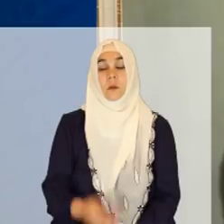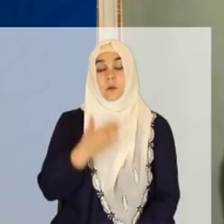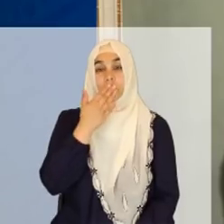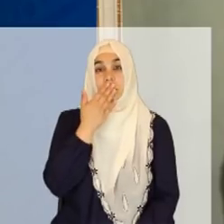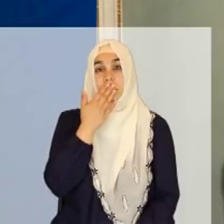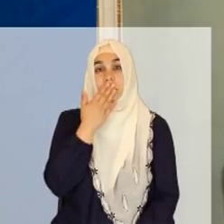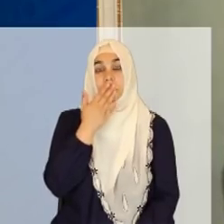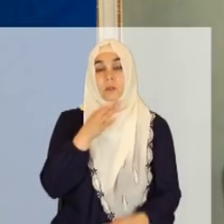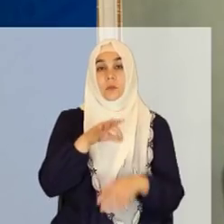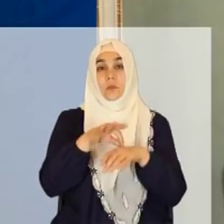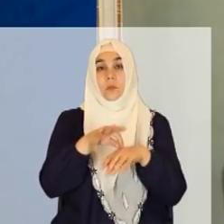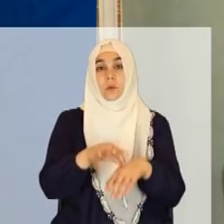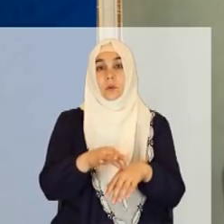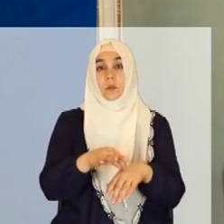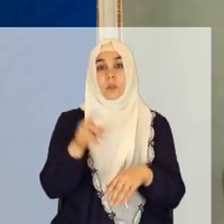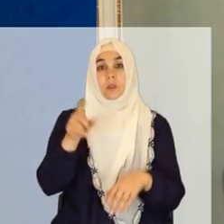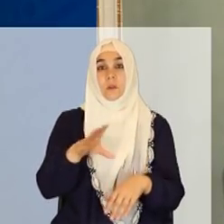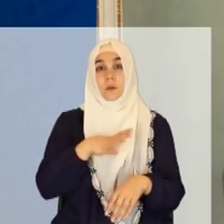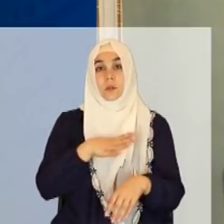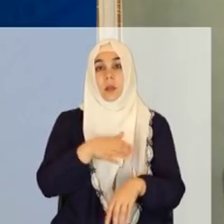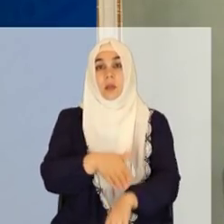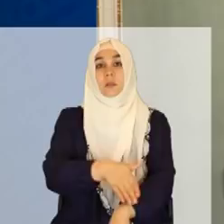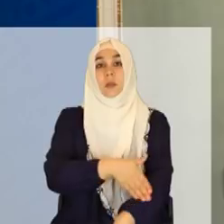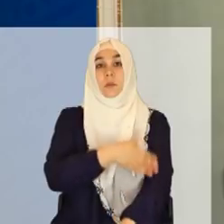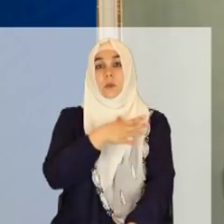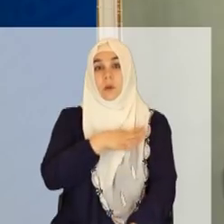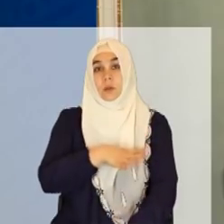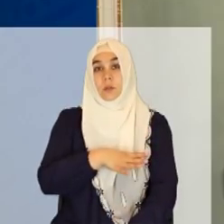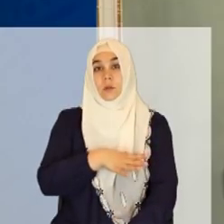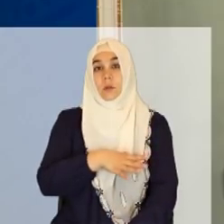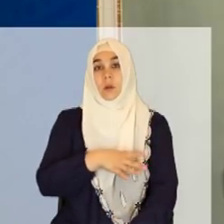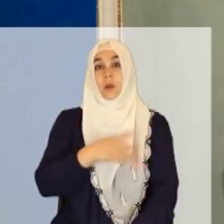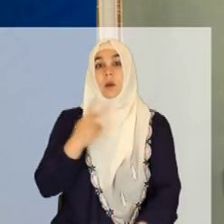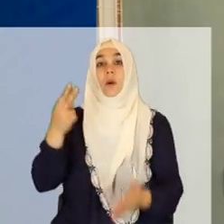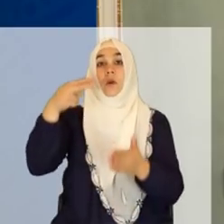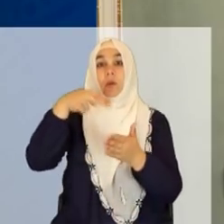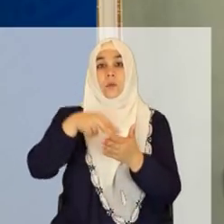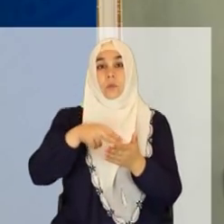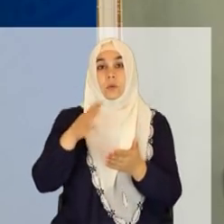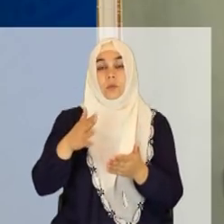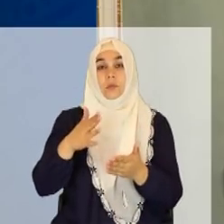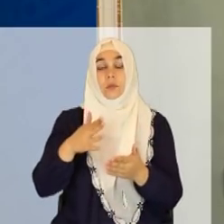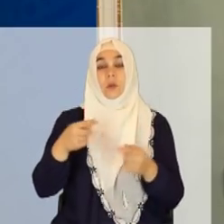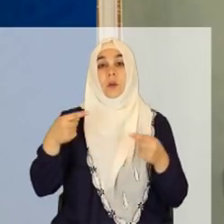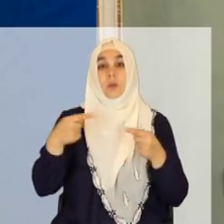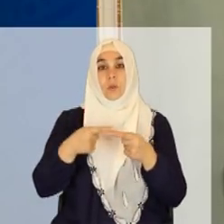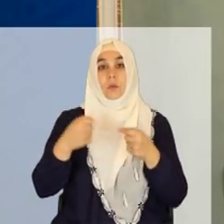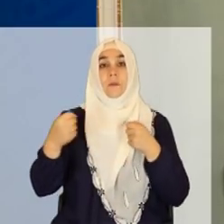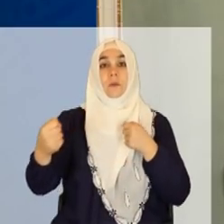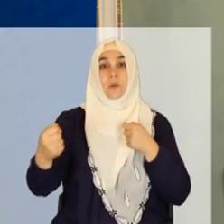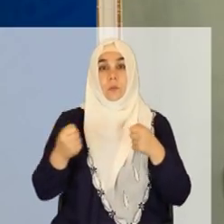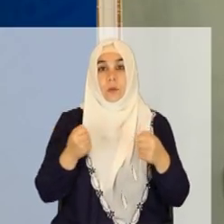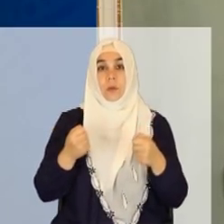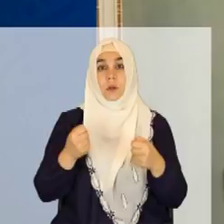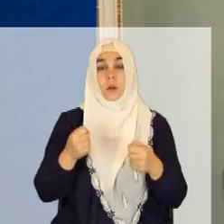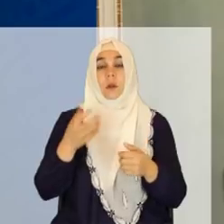Roza rozadorda sabr maqomini qoyim bo'lishiga, sobit bo'lishiga,